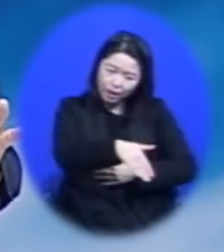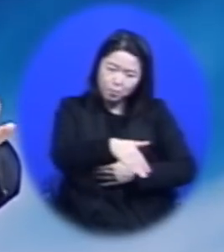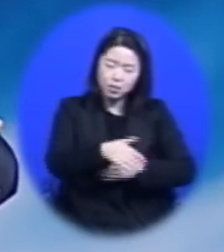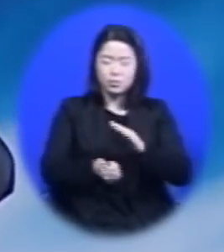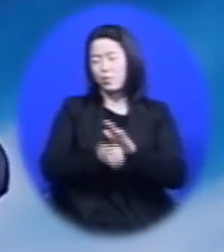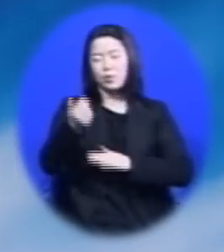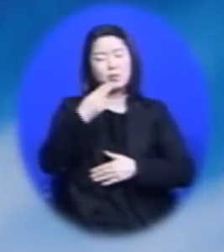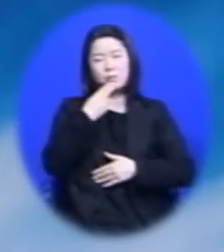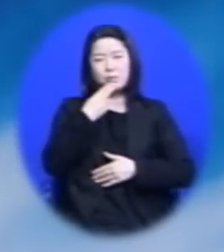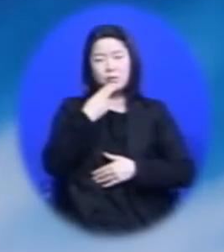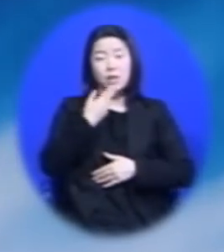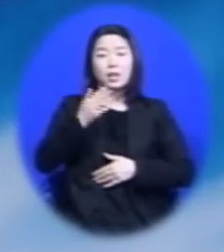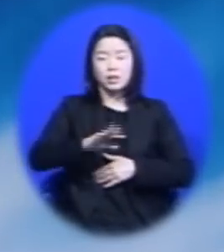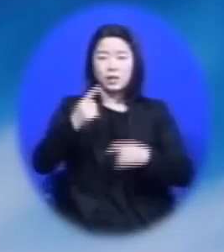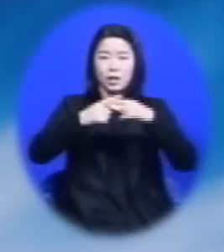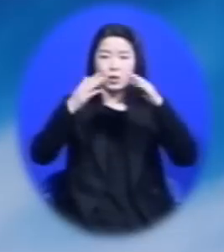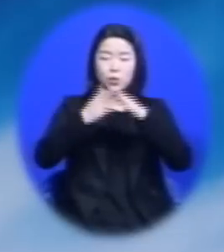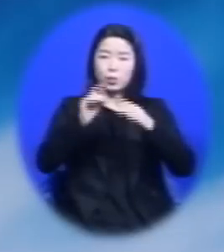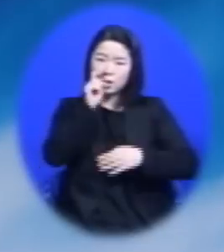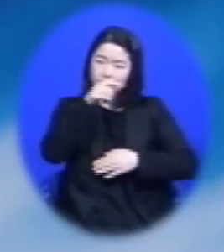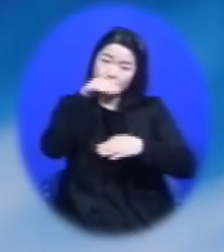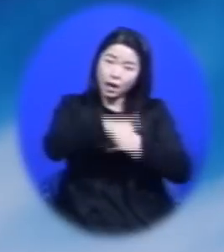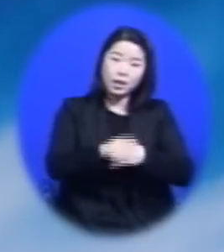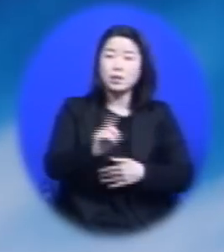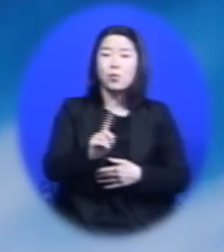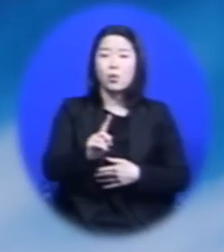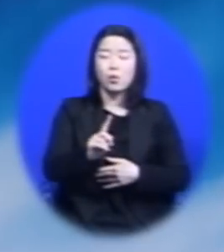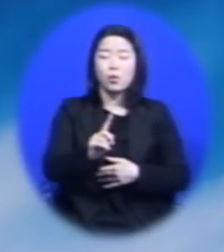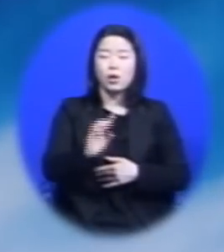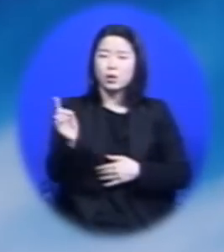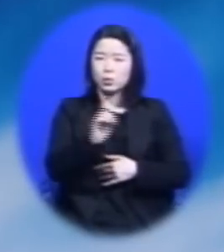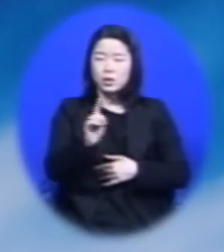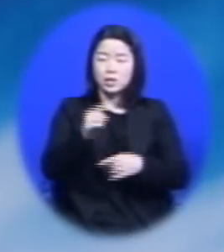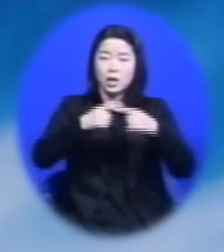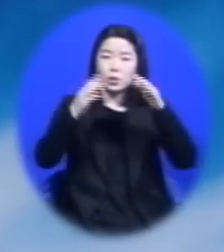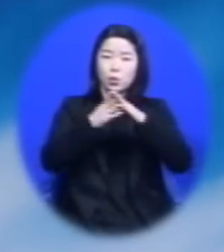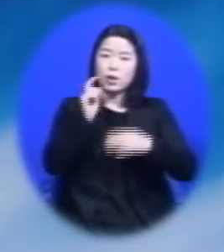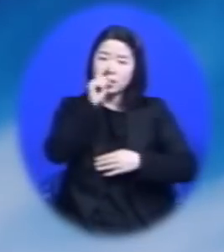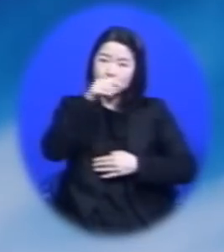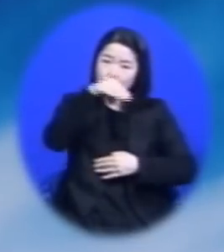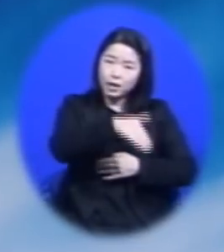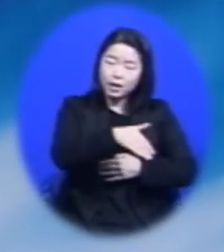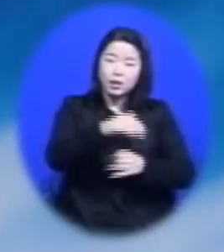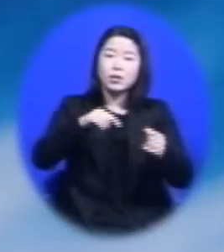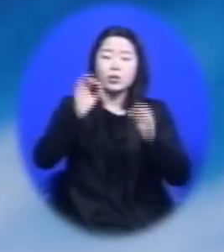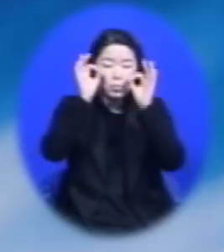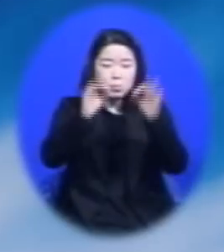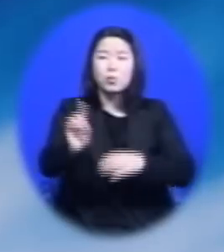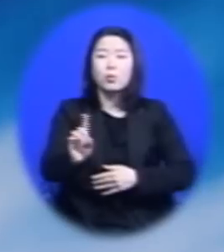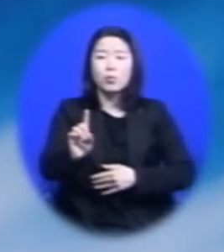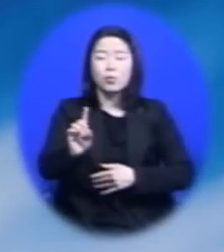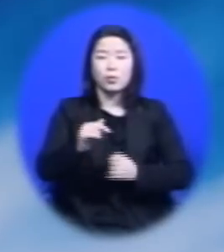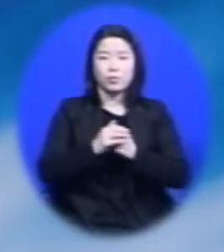없습니다 근데 교회 타락이 뭐죠 도대체 교회가 타락한 것을 뭘 보고 타락했다고 할 수 있는